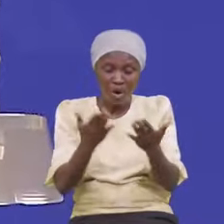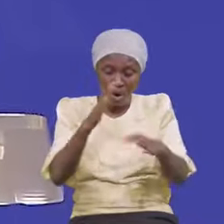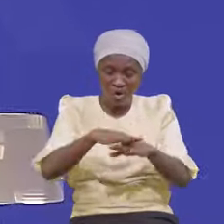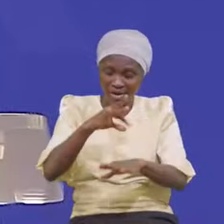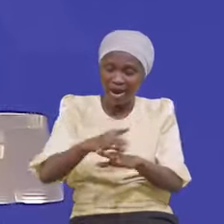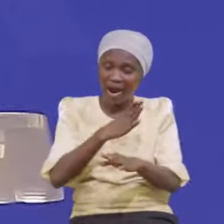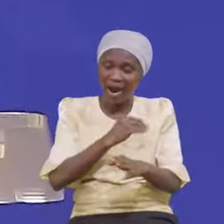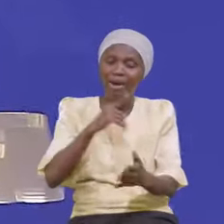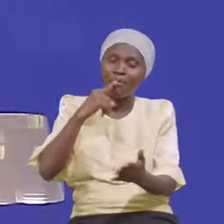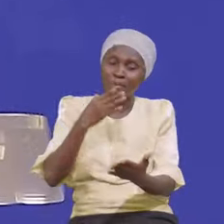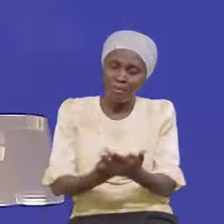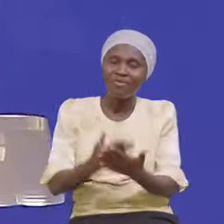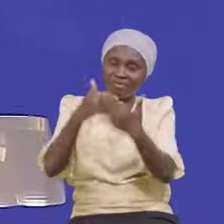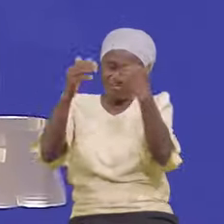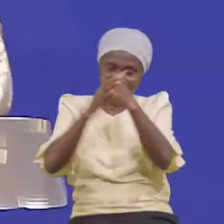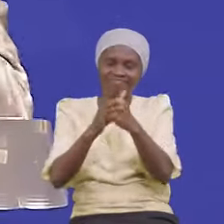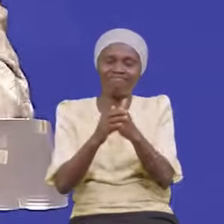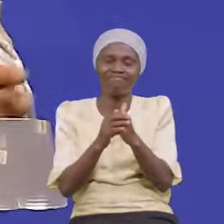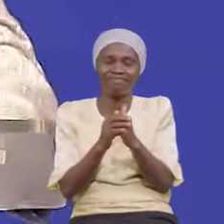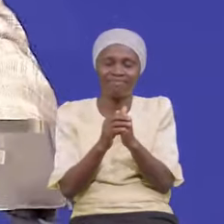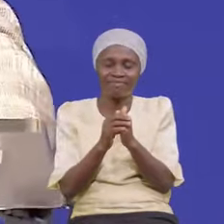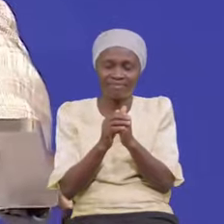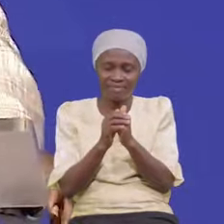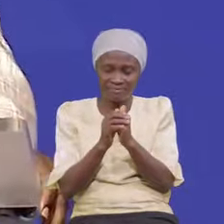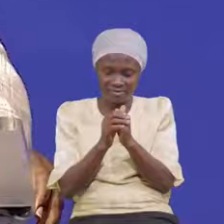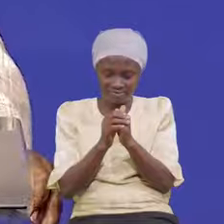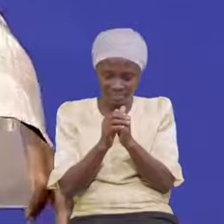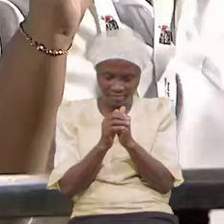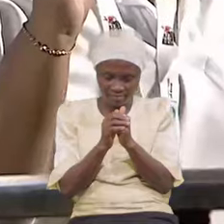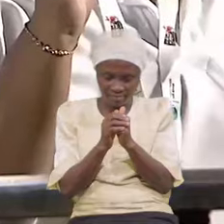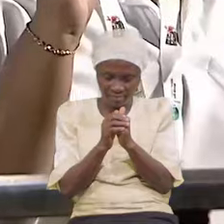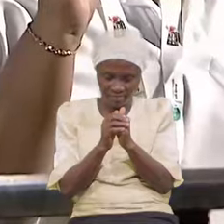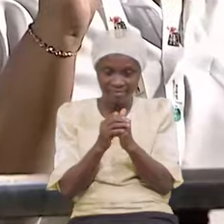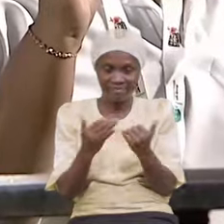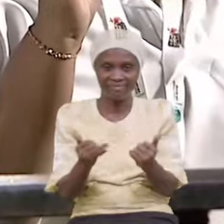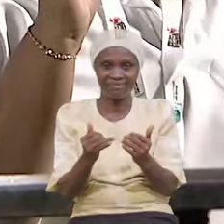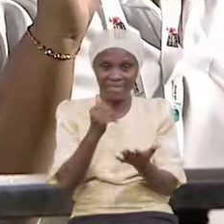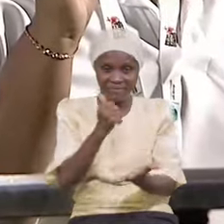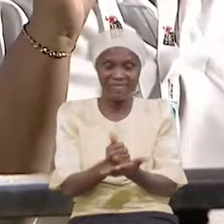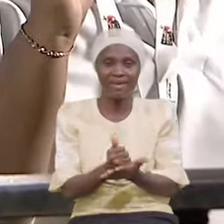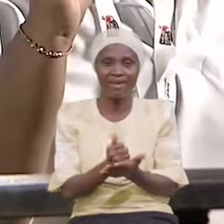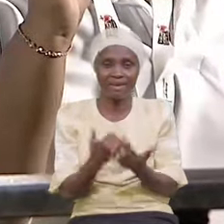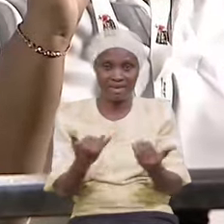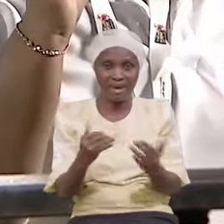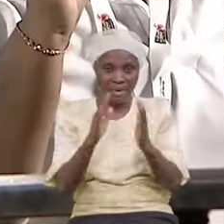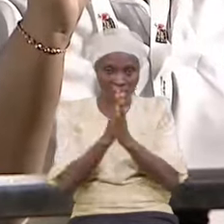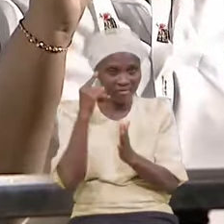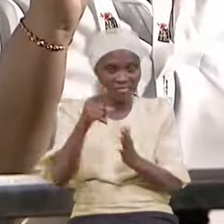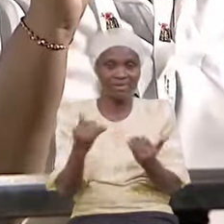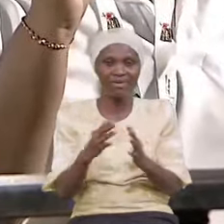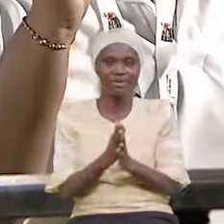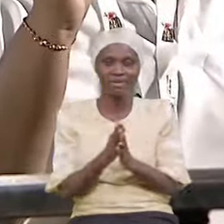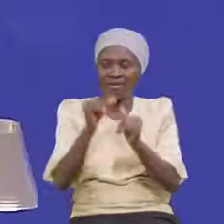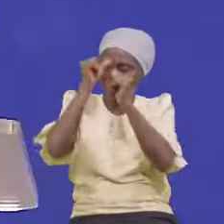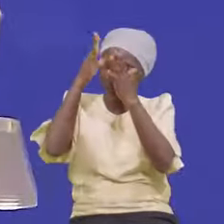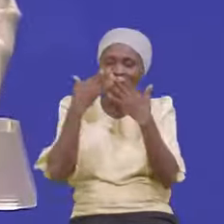భూమి మీదను అంగీకార యోగ్యమైన మంచి కార్యాలకు మీద ఉద్భవింప చేస్తుంది. I'm praying for you now. ఇప్పుడు మీ కోసం ప్రార్థిస్తాను. Father, we thank